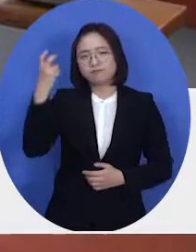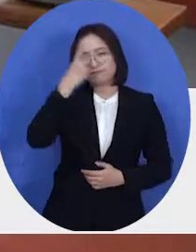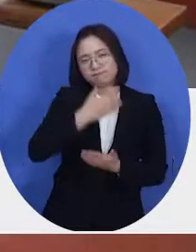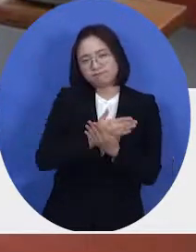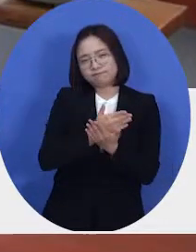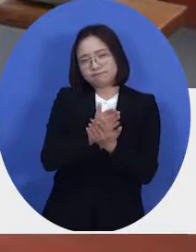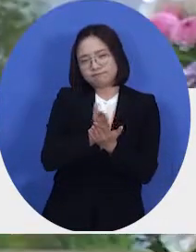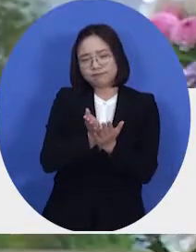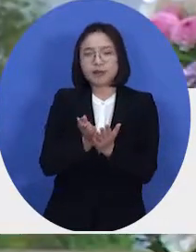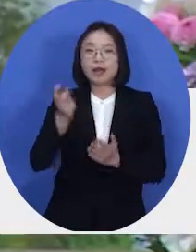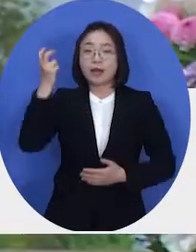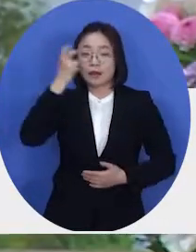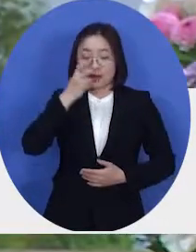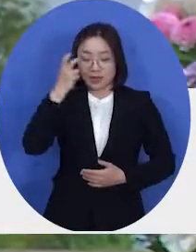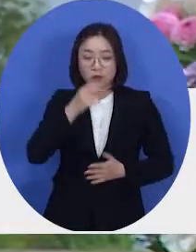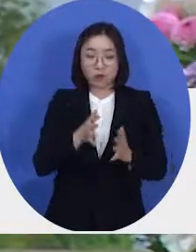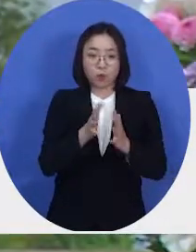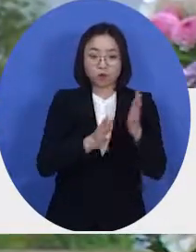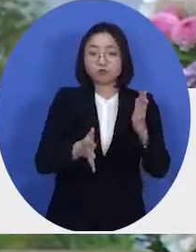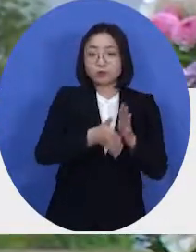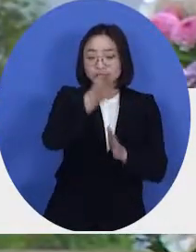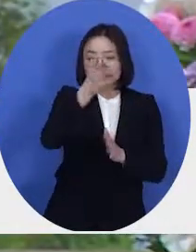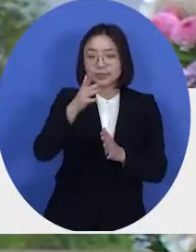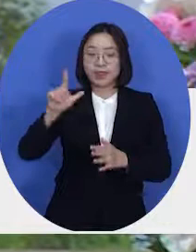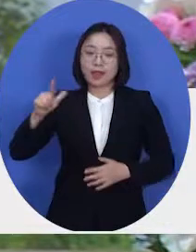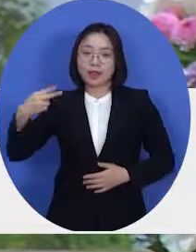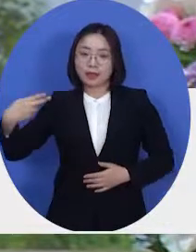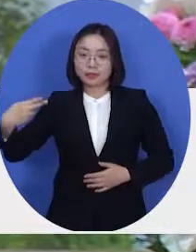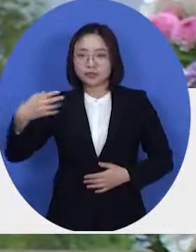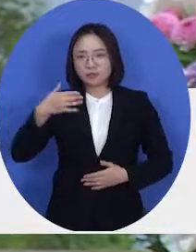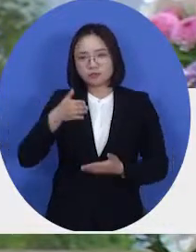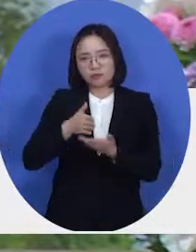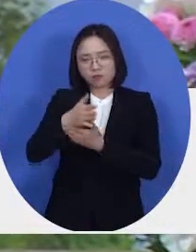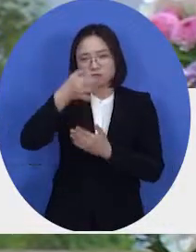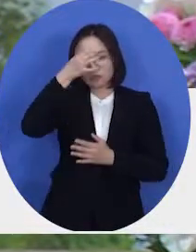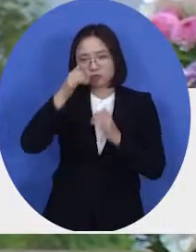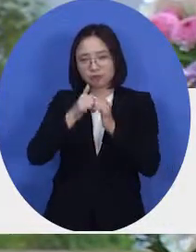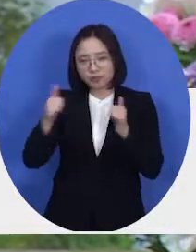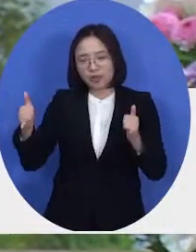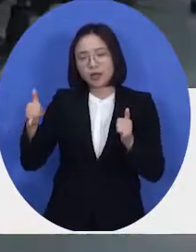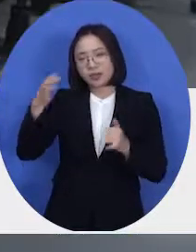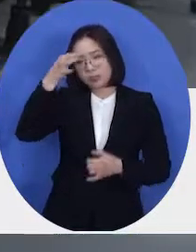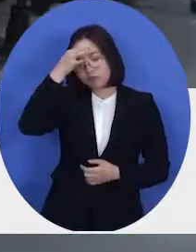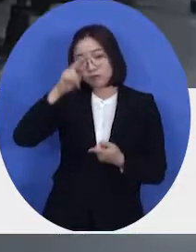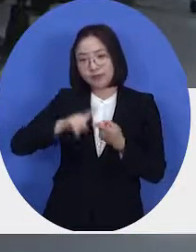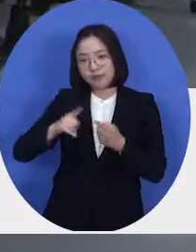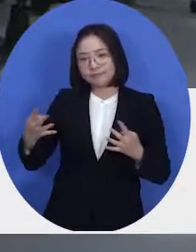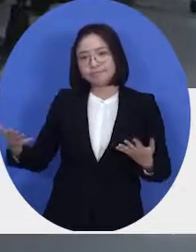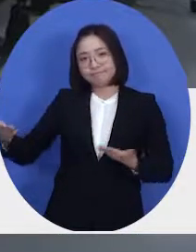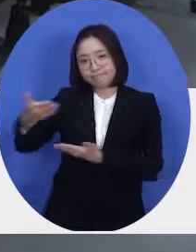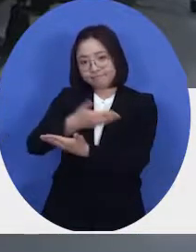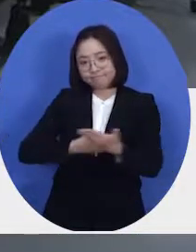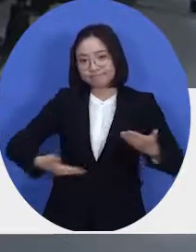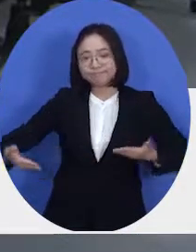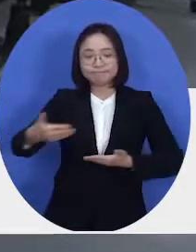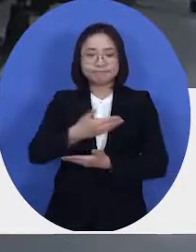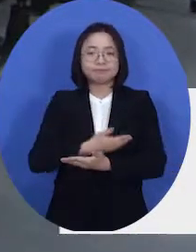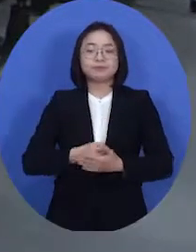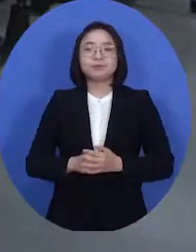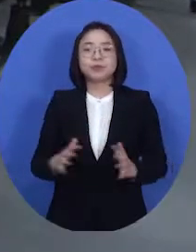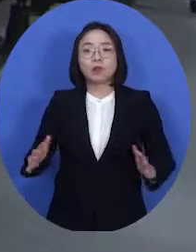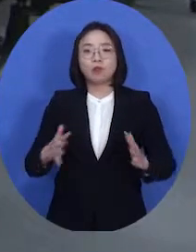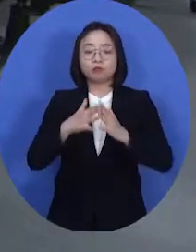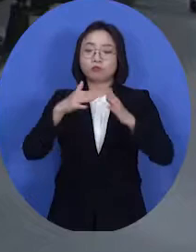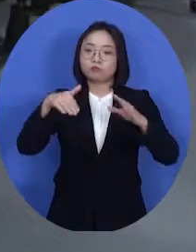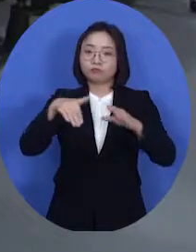시공관리 룬 전 분야에 걸쳐 공지 시와 lh 의 영향이 있는 전문 기술자와 기술력을 상호 교차 협력함으로써